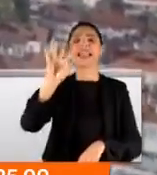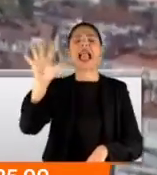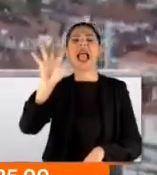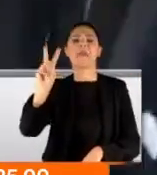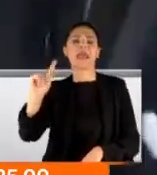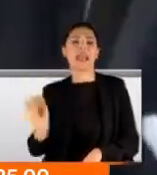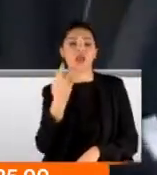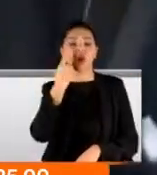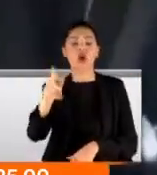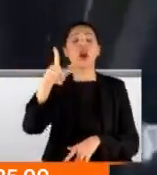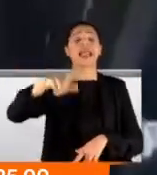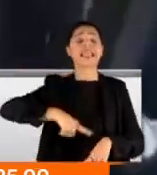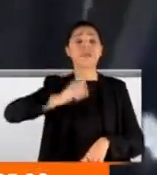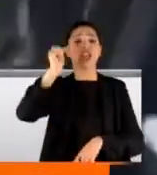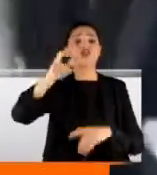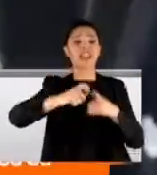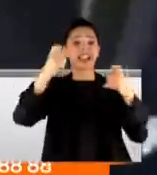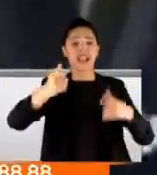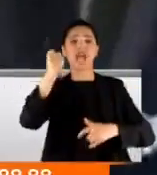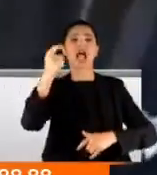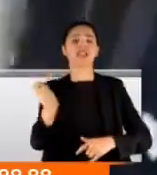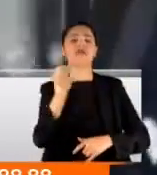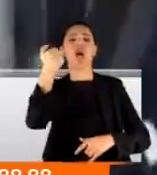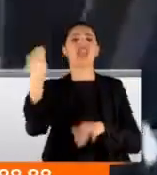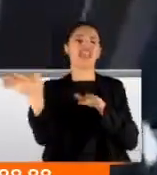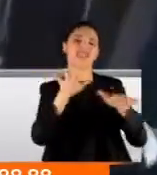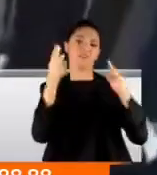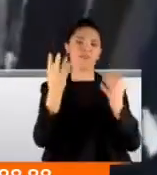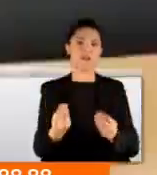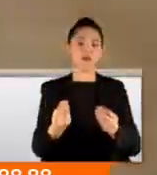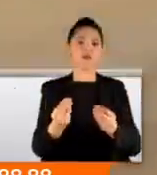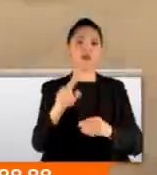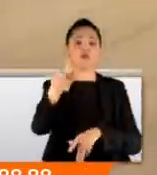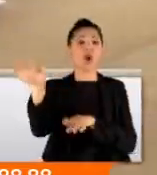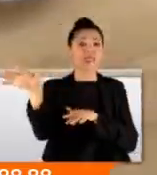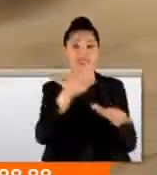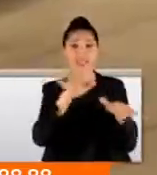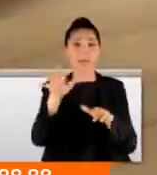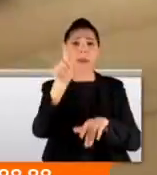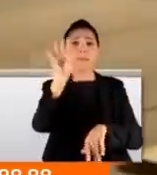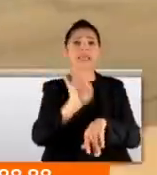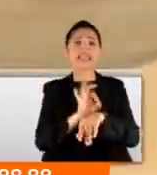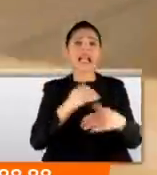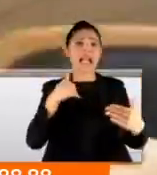İzmir Seferihisar açıklarında 6,6 büyüklüğünde deprem meydana geldi. Sarsıntı bir